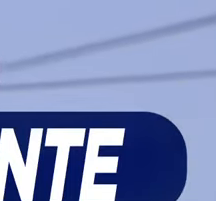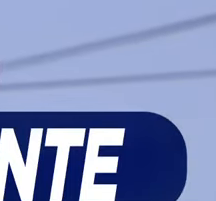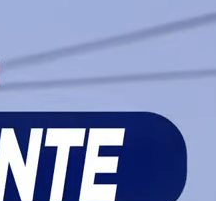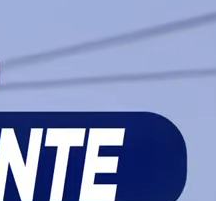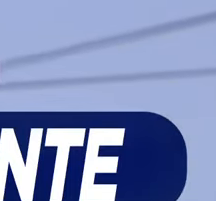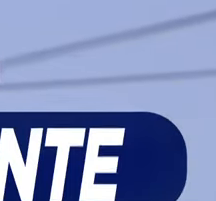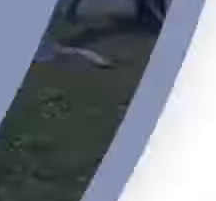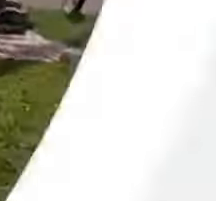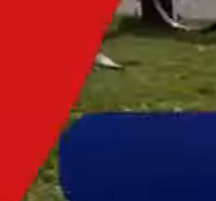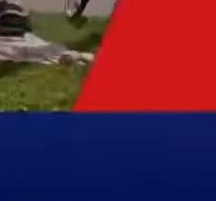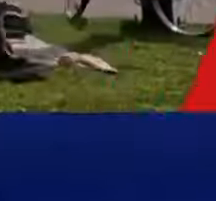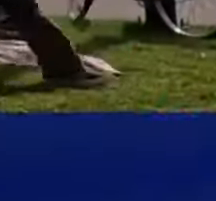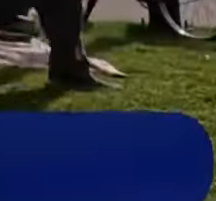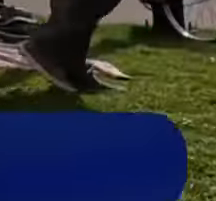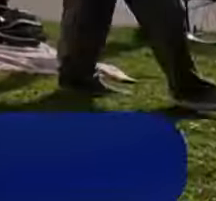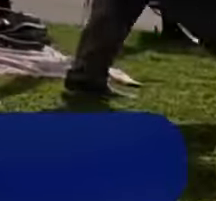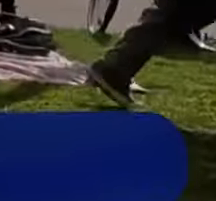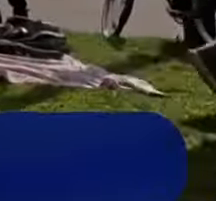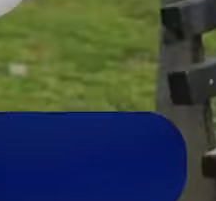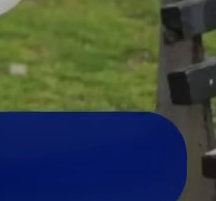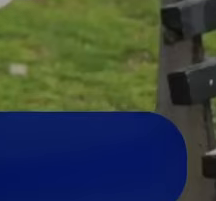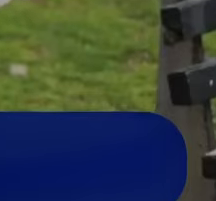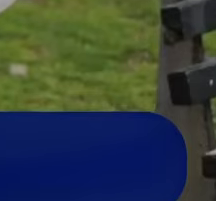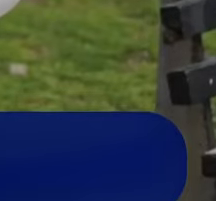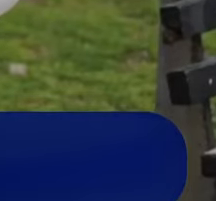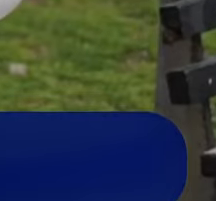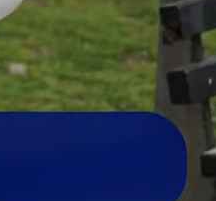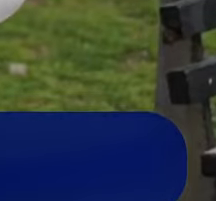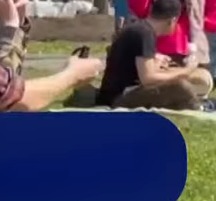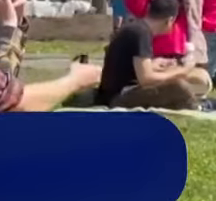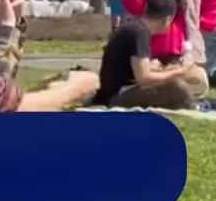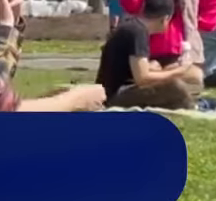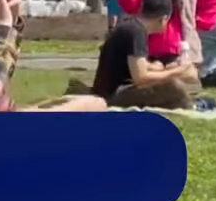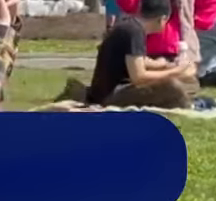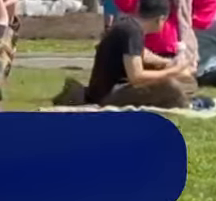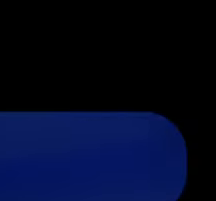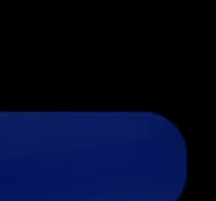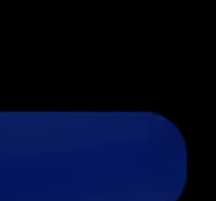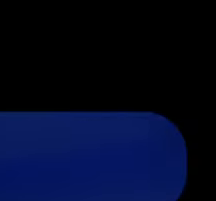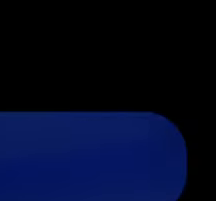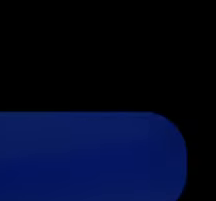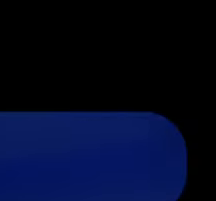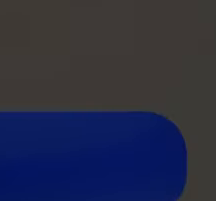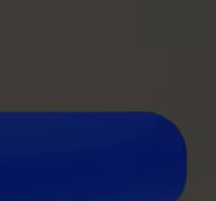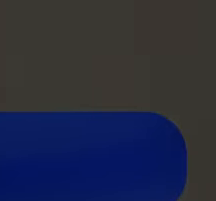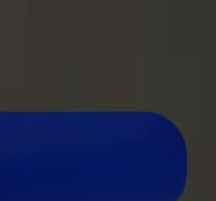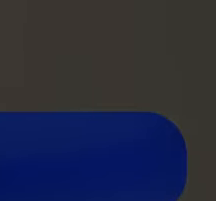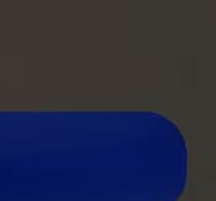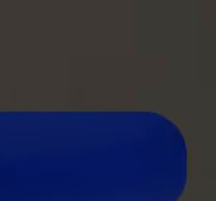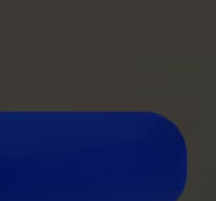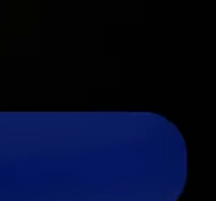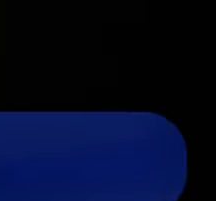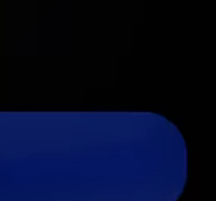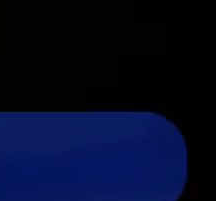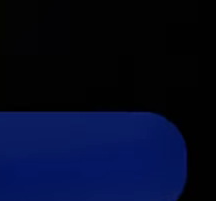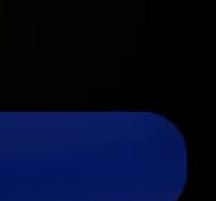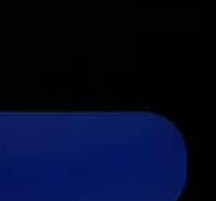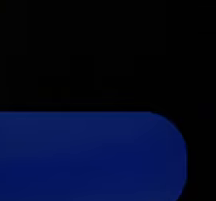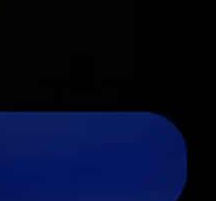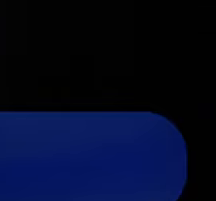pinaghahandaan. Ilang Pinoy sa Amerika, kanya-kanyang bida sa natunghayang pambihirang